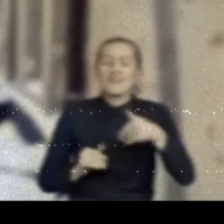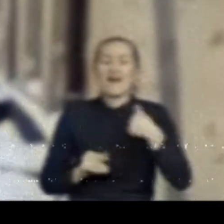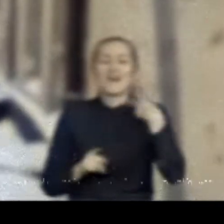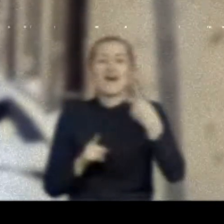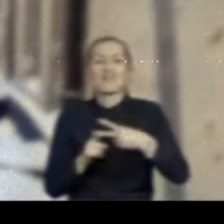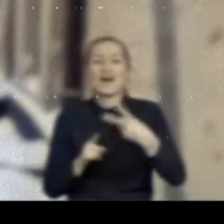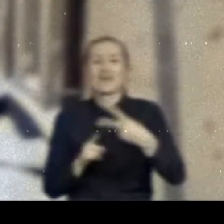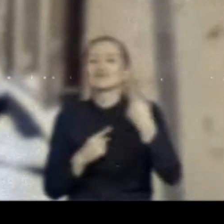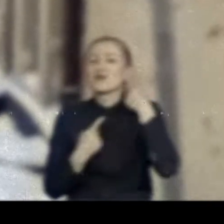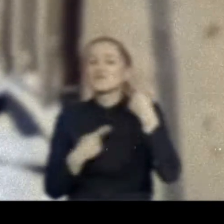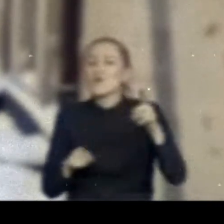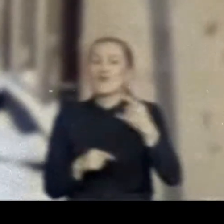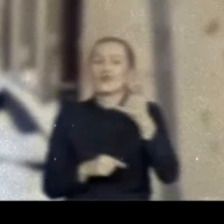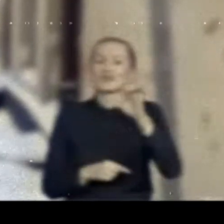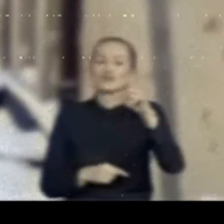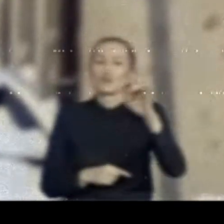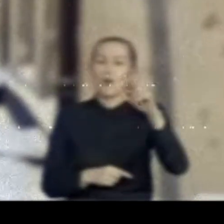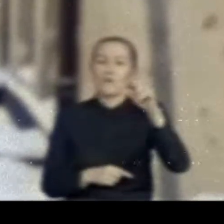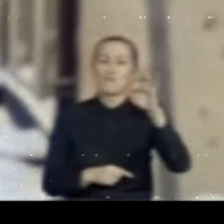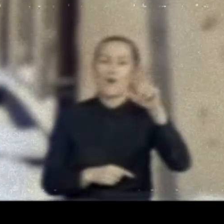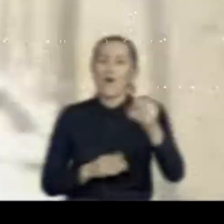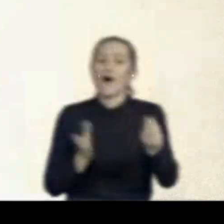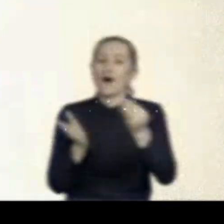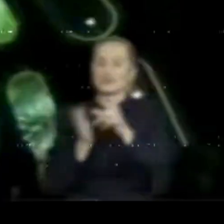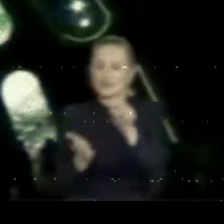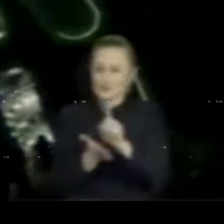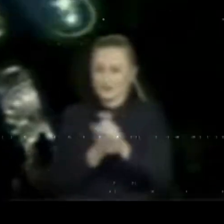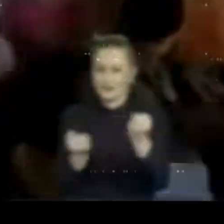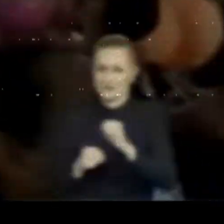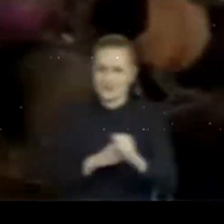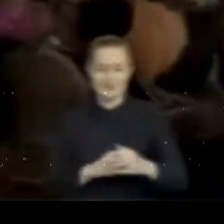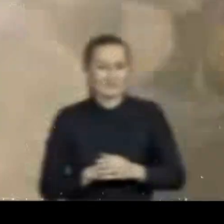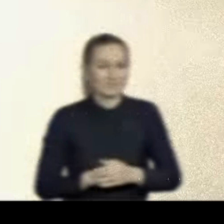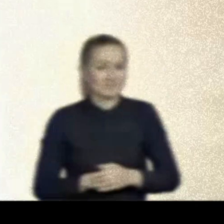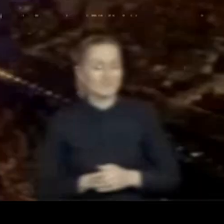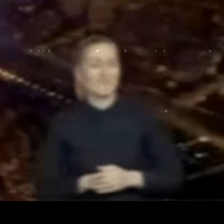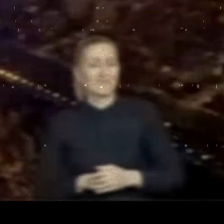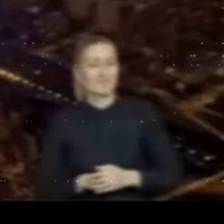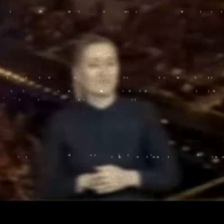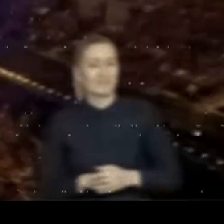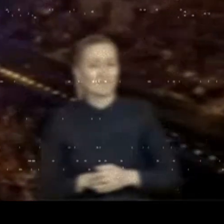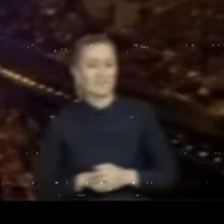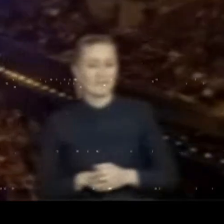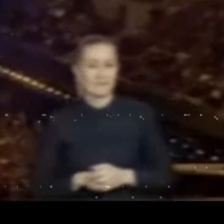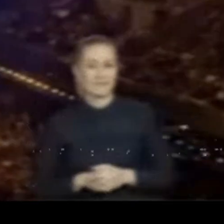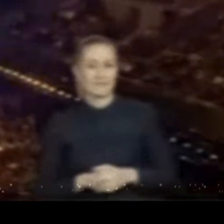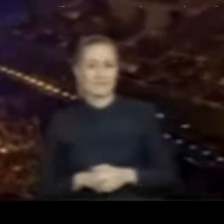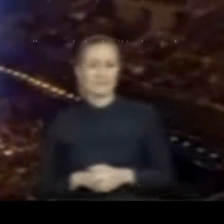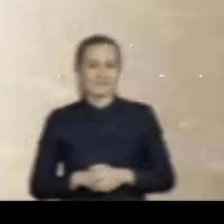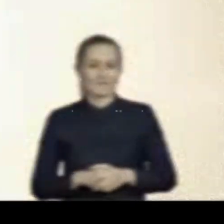włączenie tej muzyki disco polo to jest wielkim sukcesem. Wakacyjna trasa dwójki.